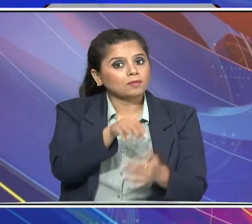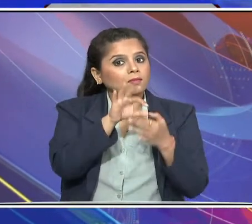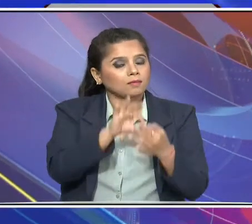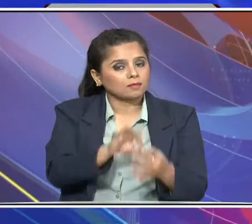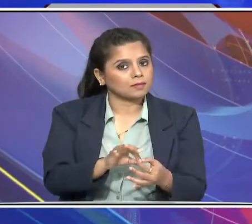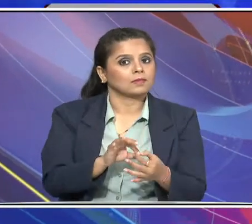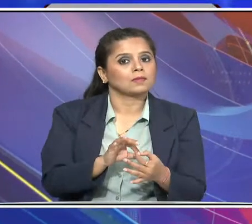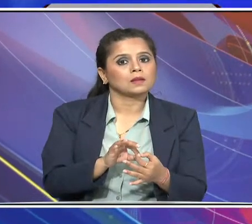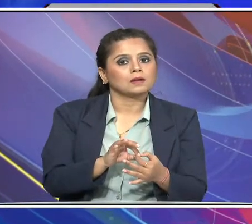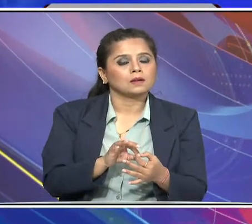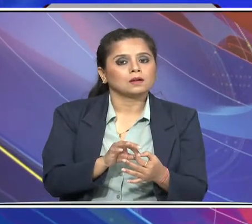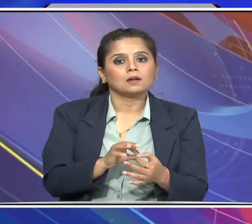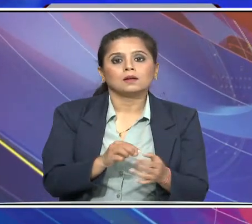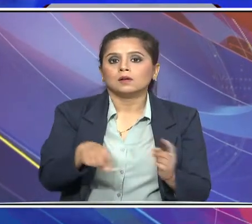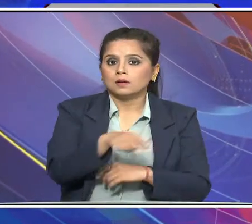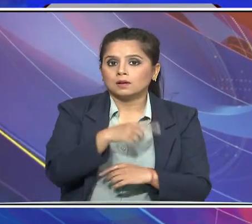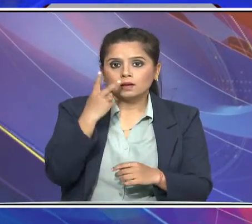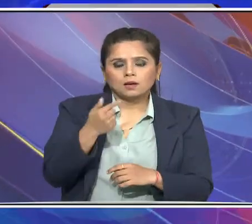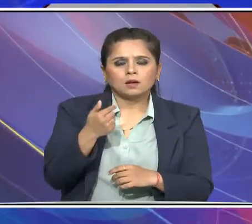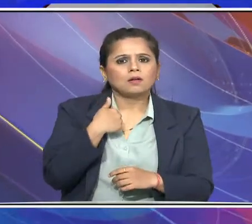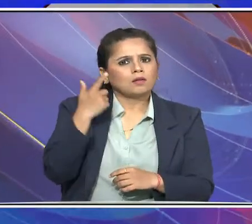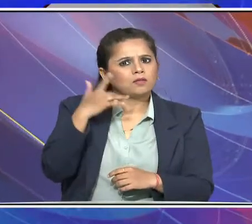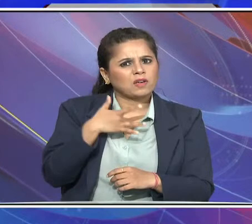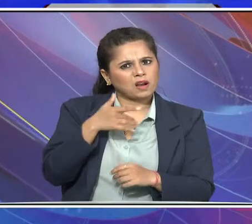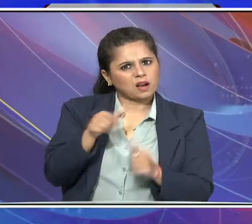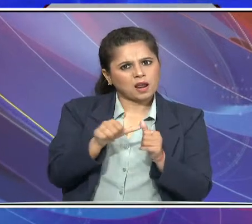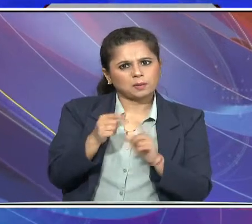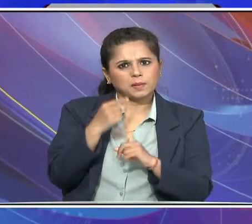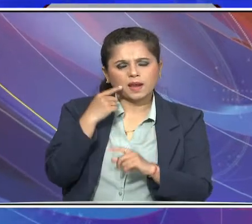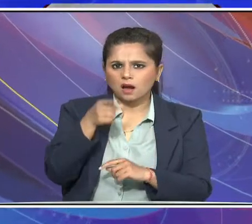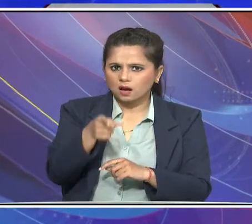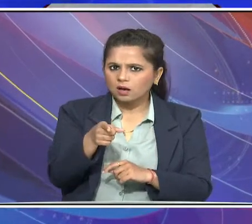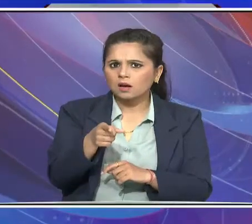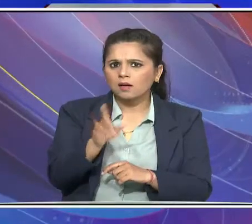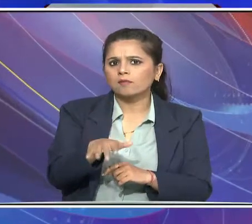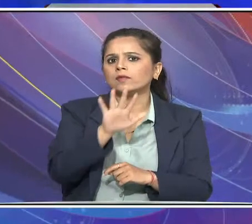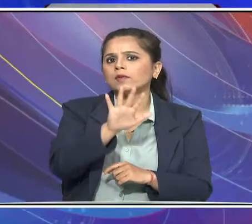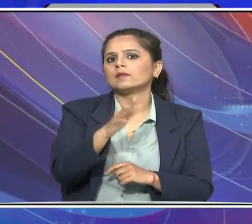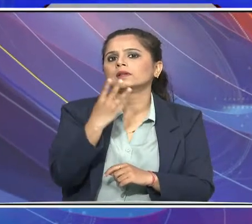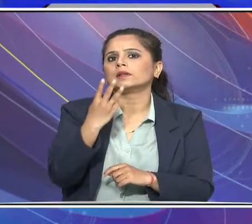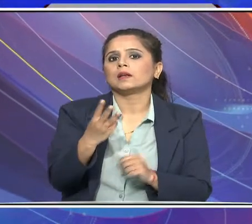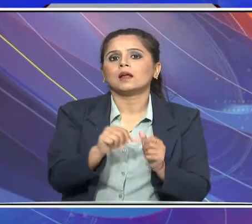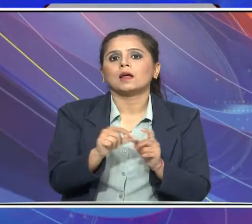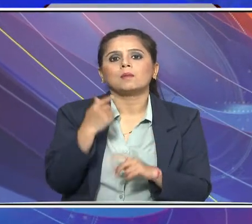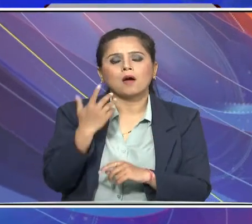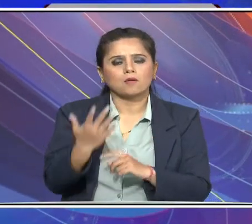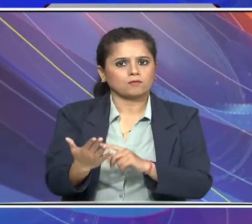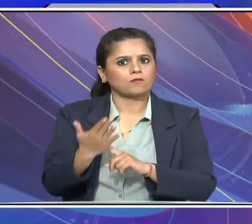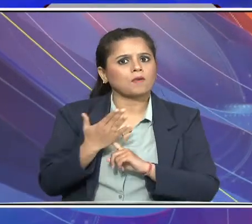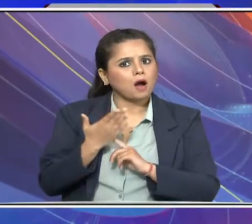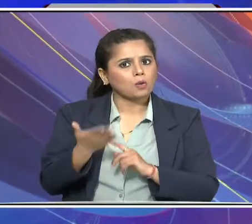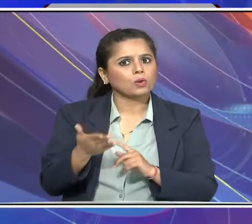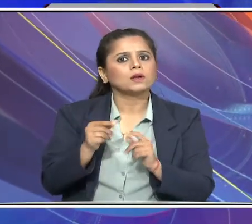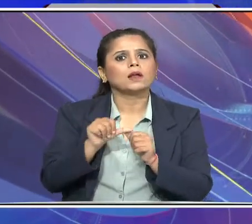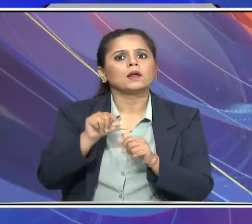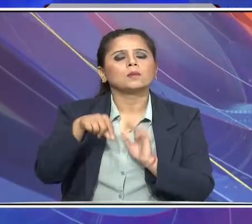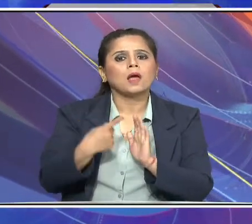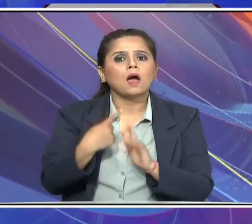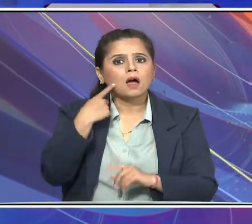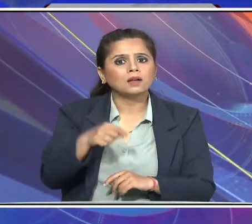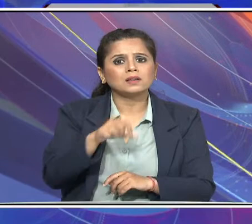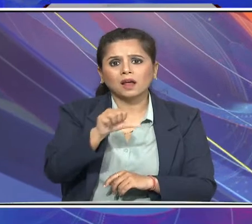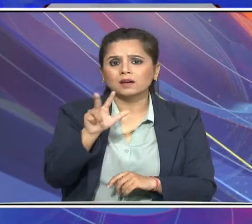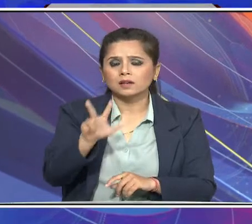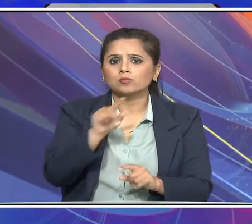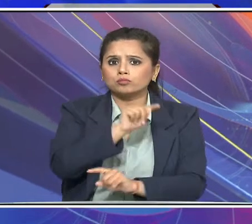हमने उसमें से हमें निकाला की एपी ऐसे है 53 एपी ऐसे निकाल आए थे जो फिया है 90%